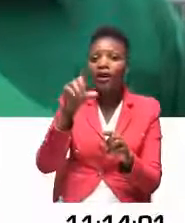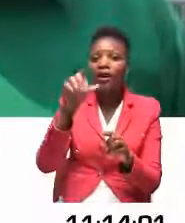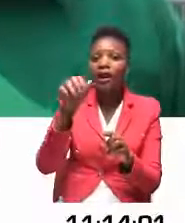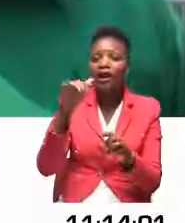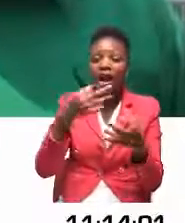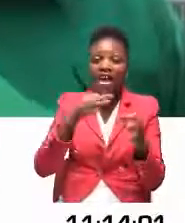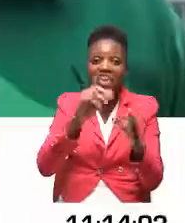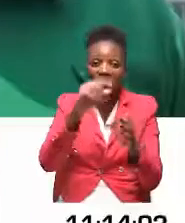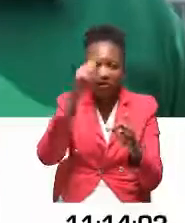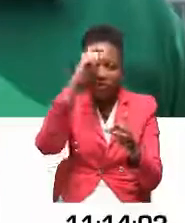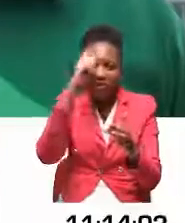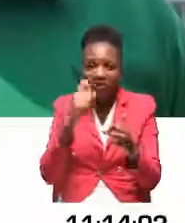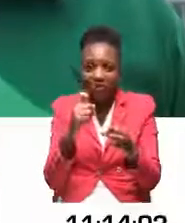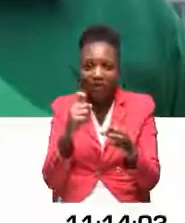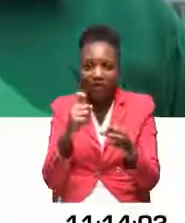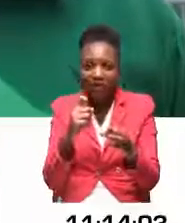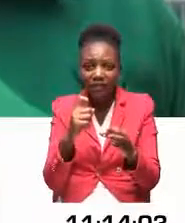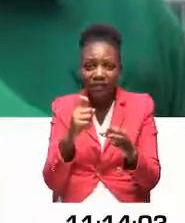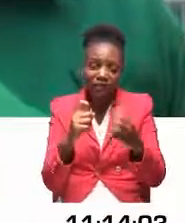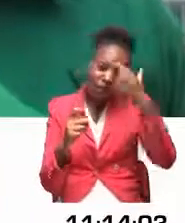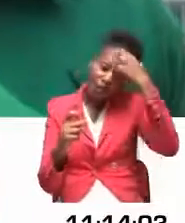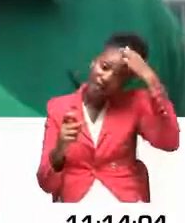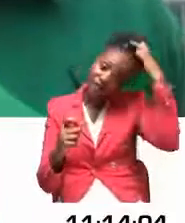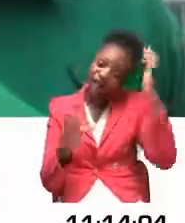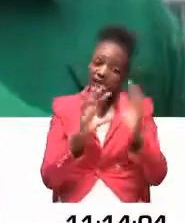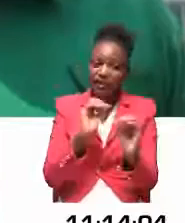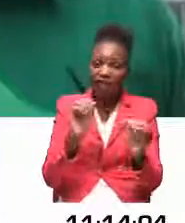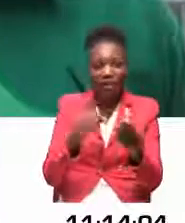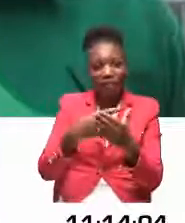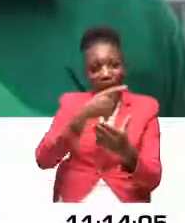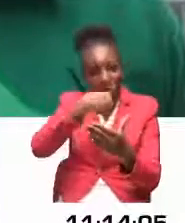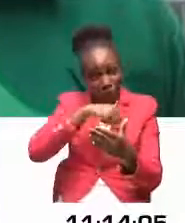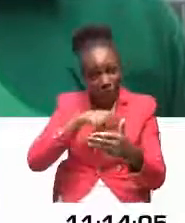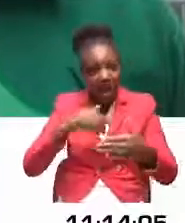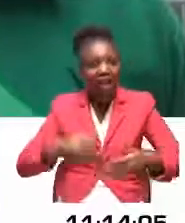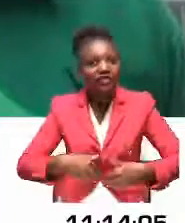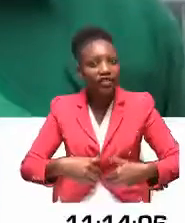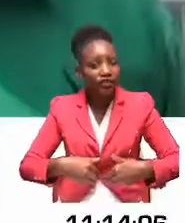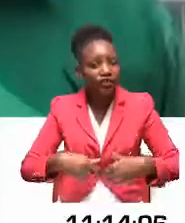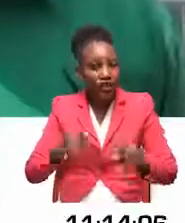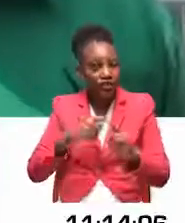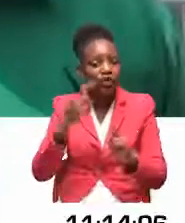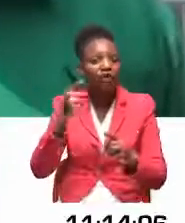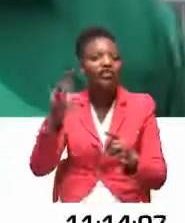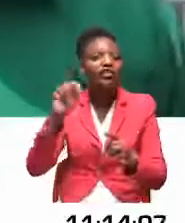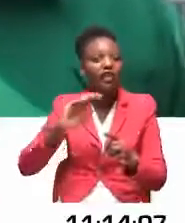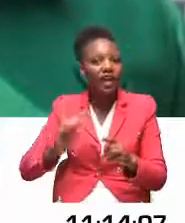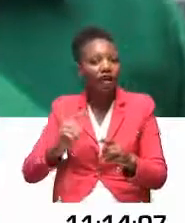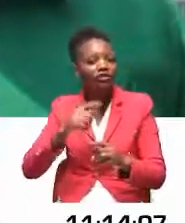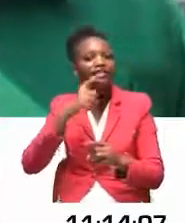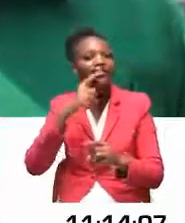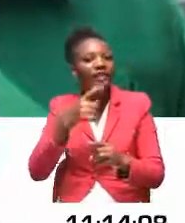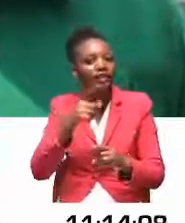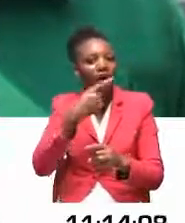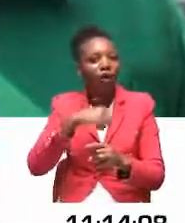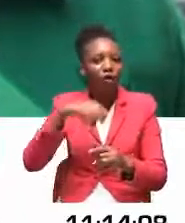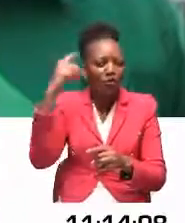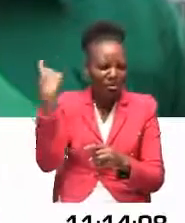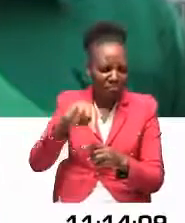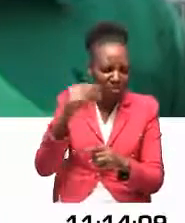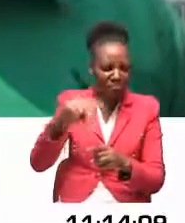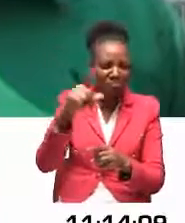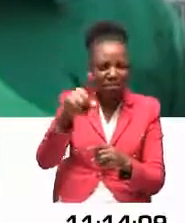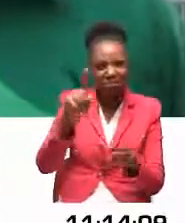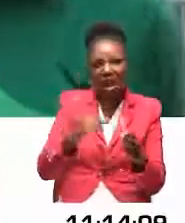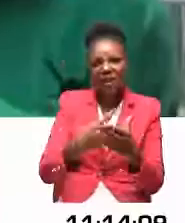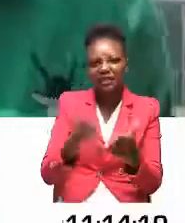kongozi wetu wa for Kenya mheshimiwa Moses wetangula sisiama Viana transzoya countti tunasema ya kwamba tutakupiga marufuku kukanyanga